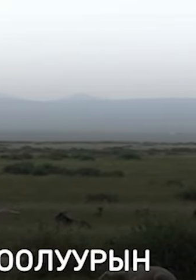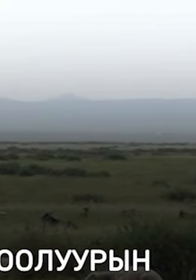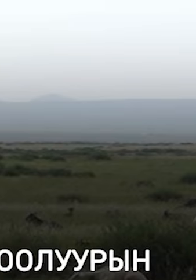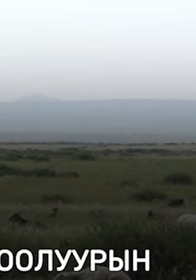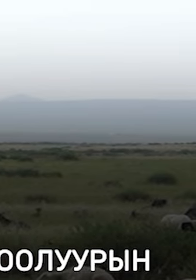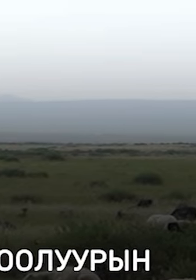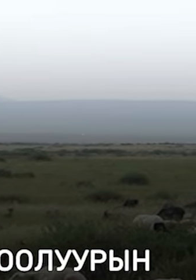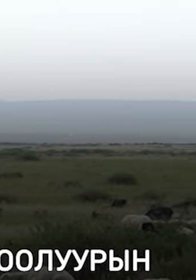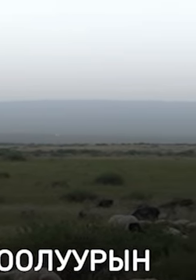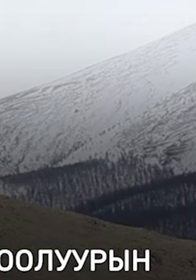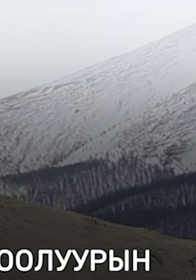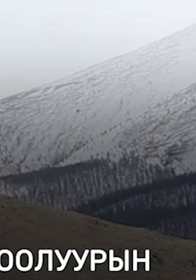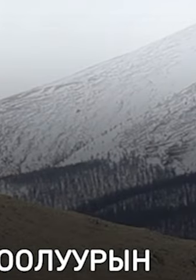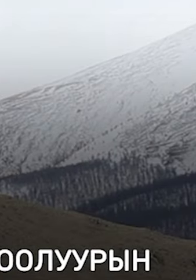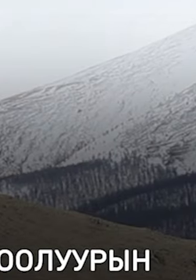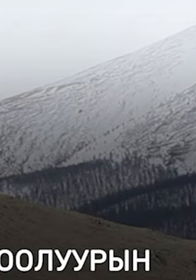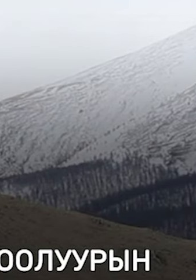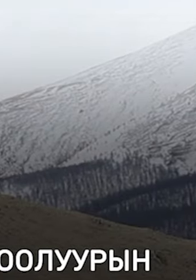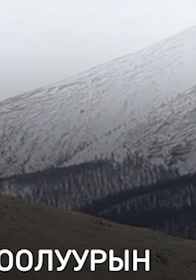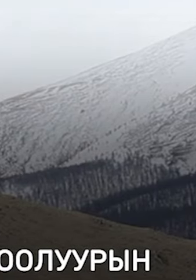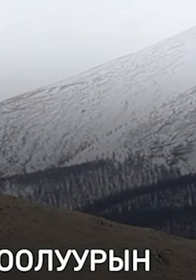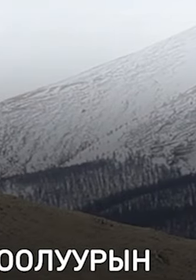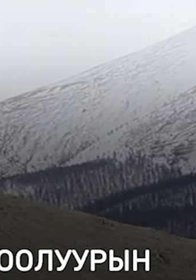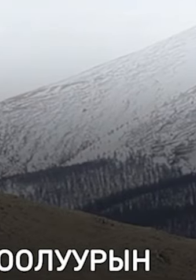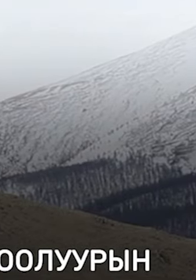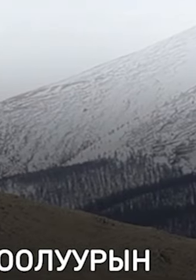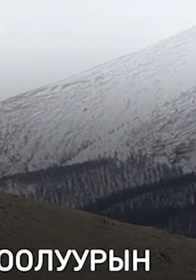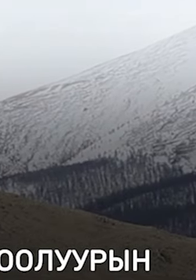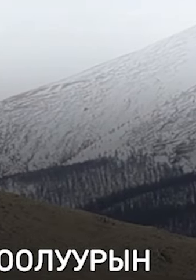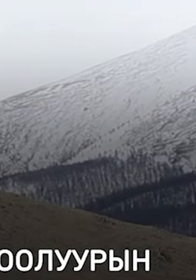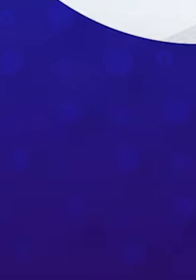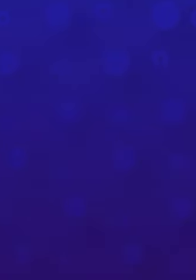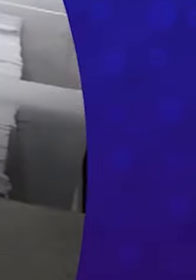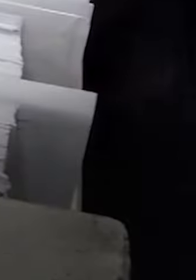Малчтын амжиргааг дэмжихийн тулд ноолоорын өртгийн сүлжээг хөгжүүлэх хэрэгтэй гэлээ.